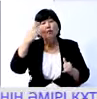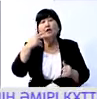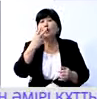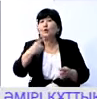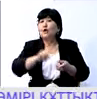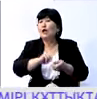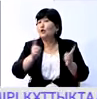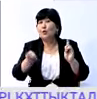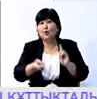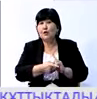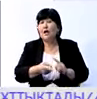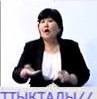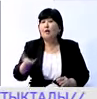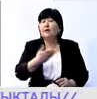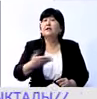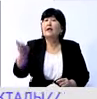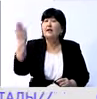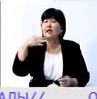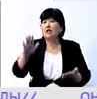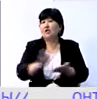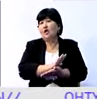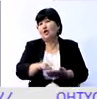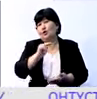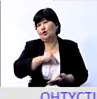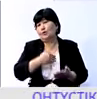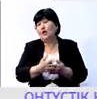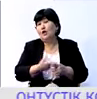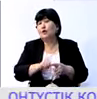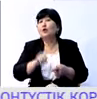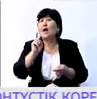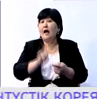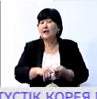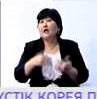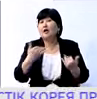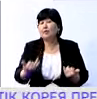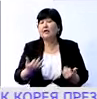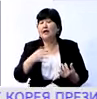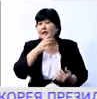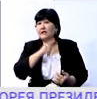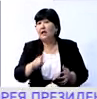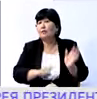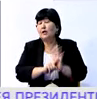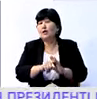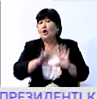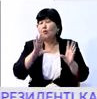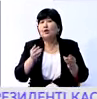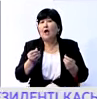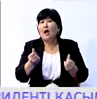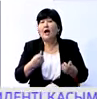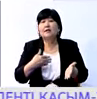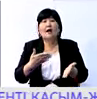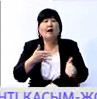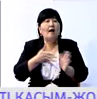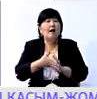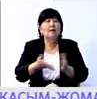көзқарасы өзгереді. Бізде кезінде тегін жұмыс істейтінбіз. Соның арқасында мына нарық заман келгенде мүлде ақшаның